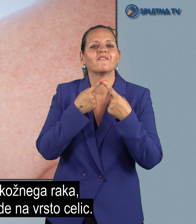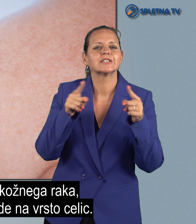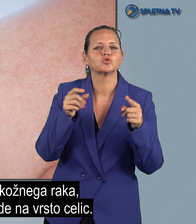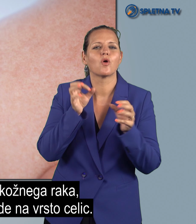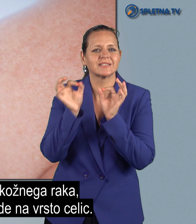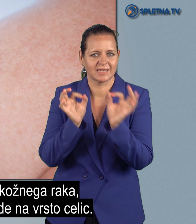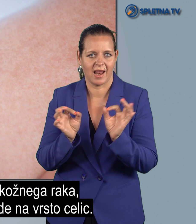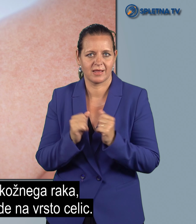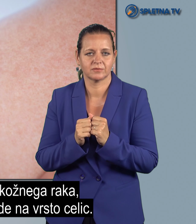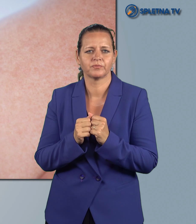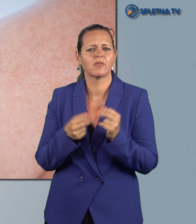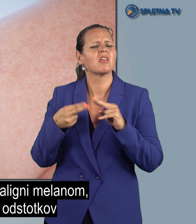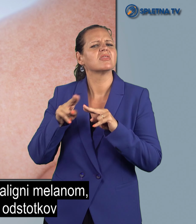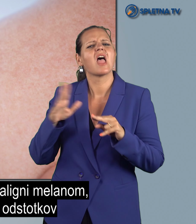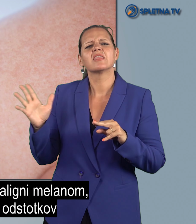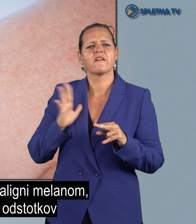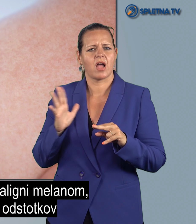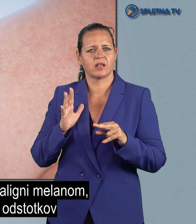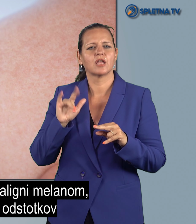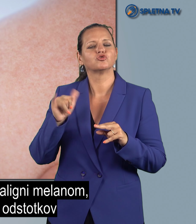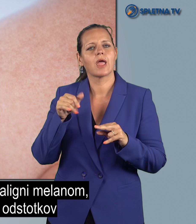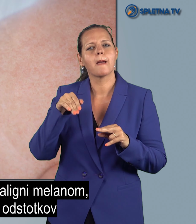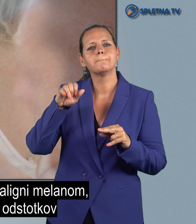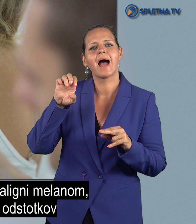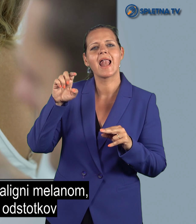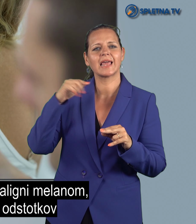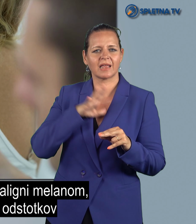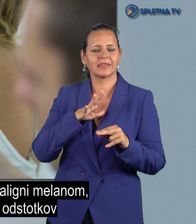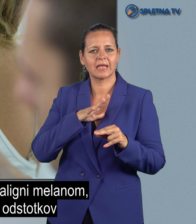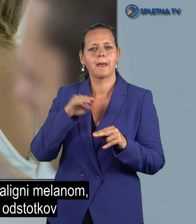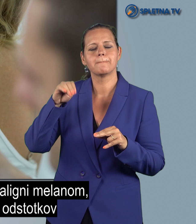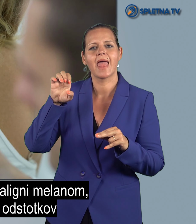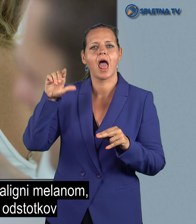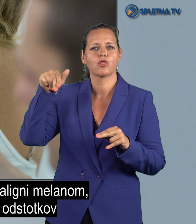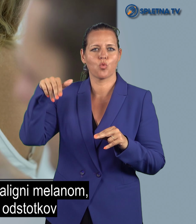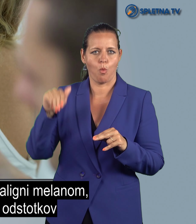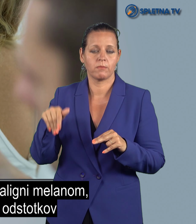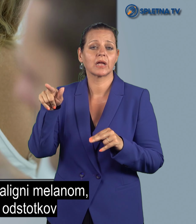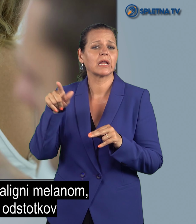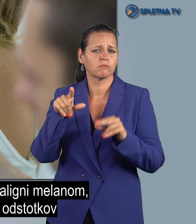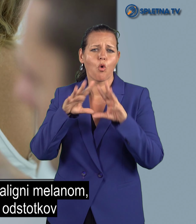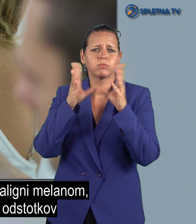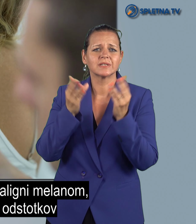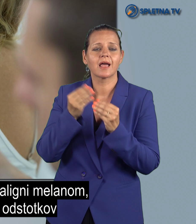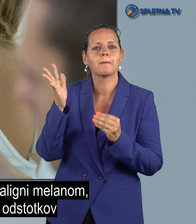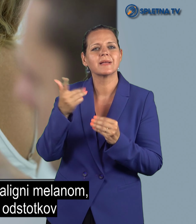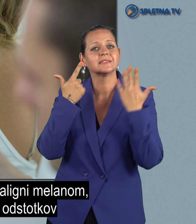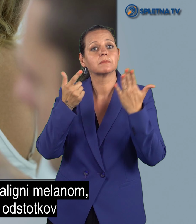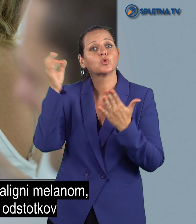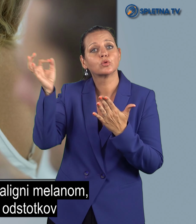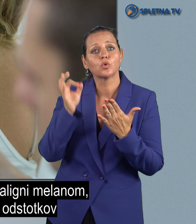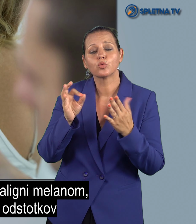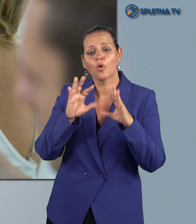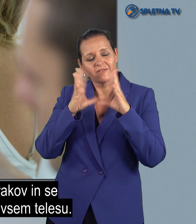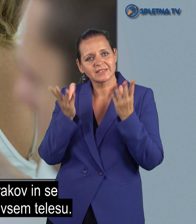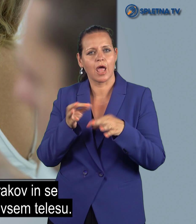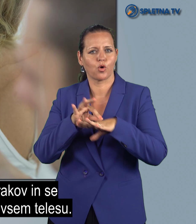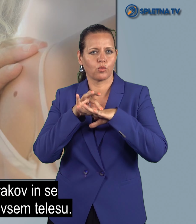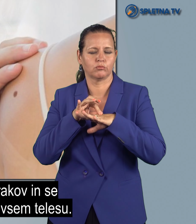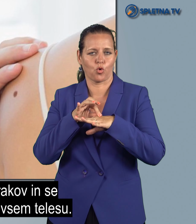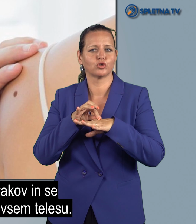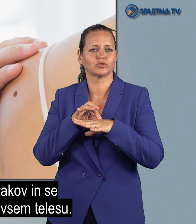razlikujejo glede na vrsto celic. Najnevarnejši je maligni melanom, ki obsega 75%